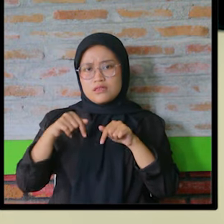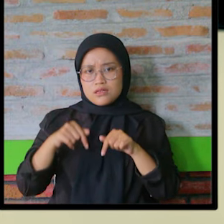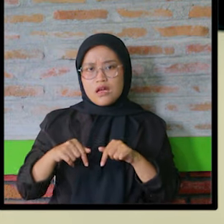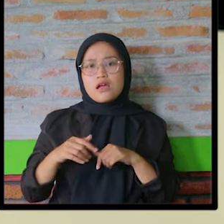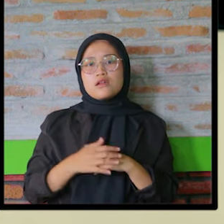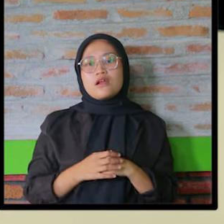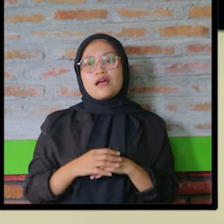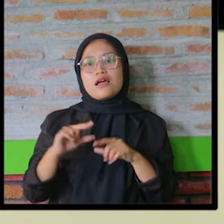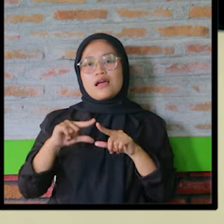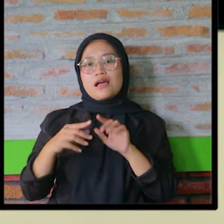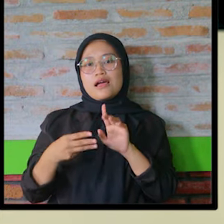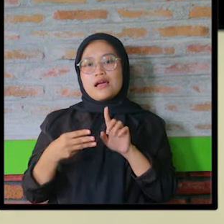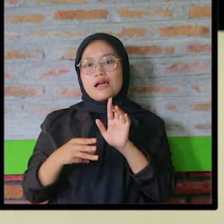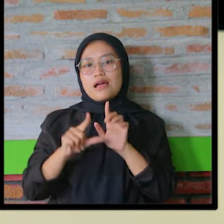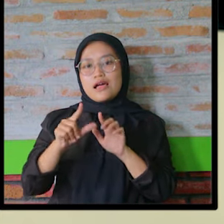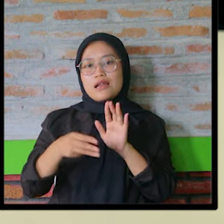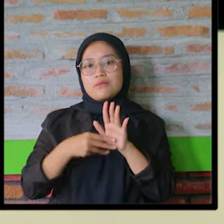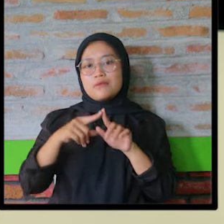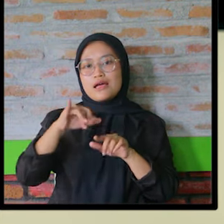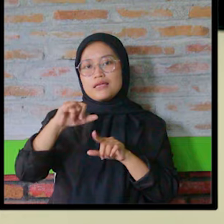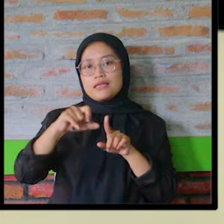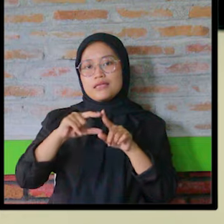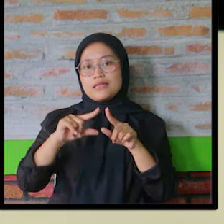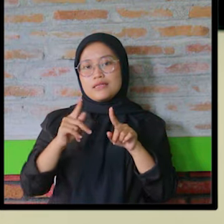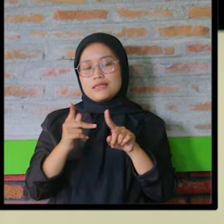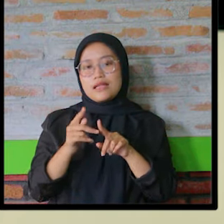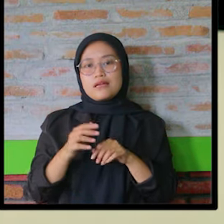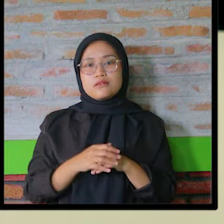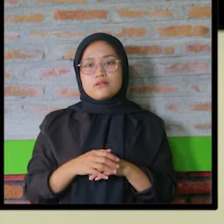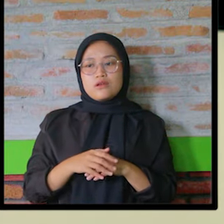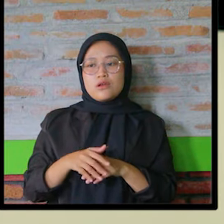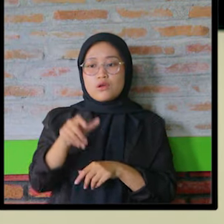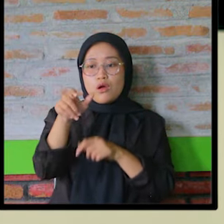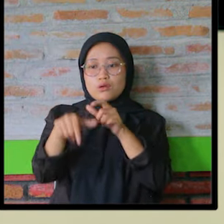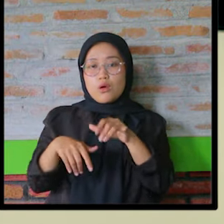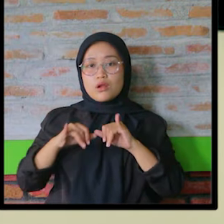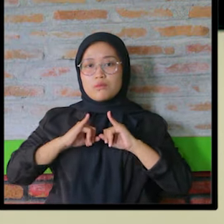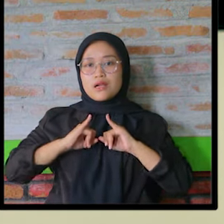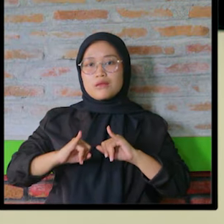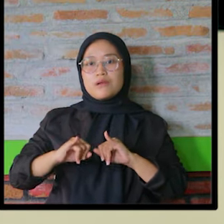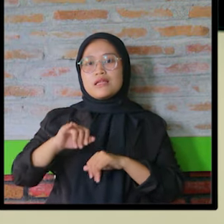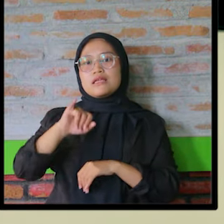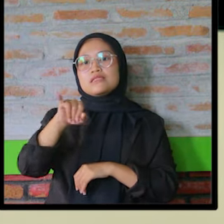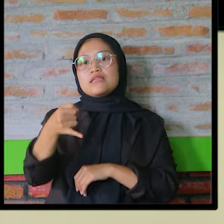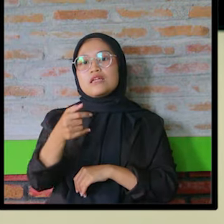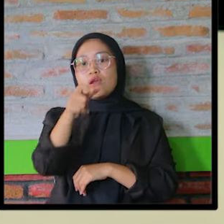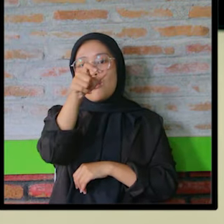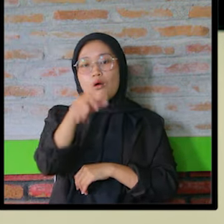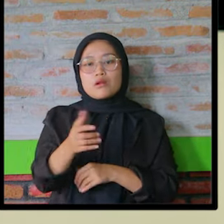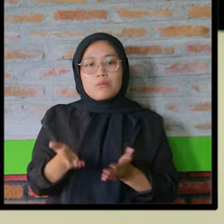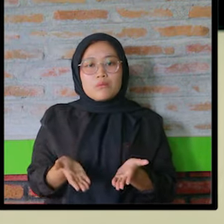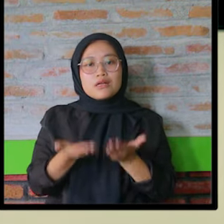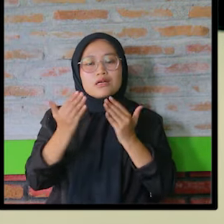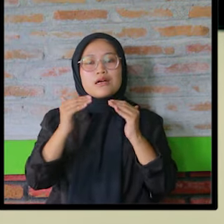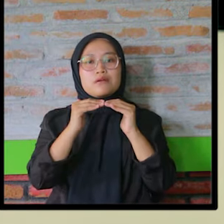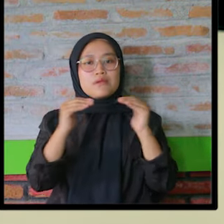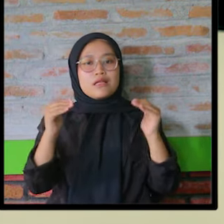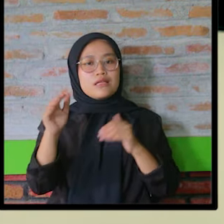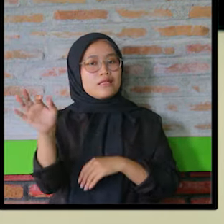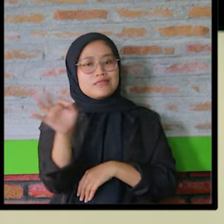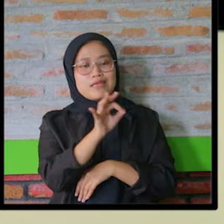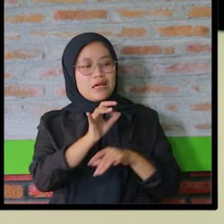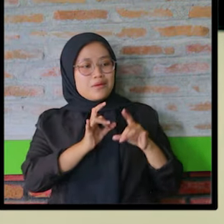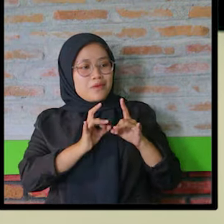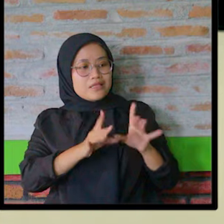sebagai penegak keadilan karena Allah ketika menjadi saksi yang dengan adil dan janganlah kebencian kamu terhadap suatu